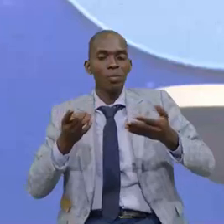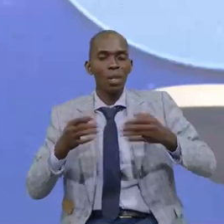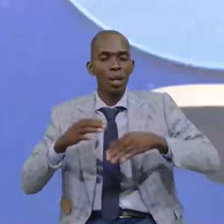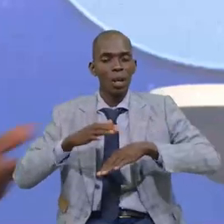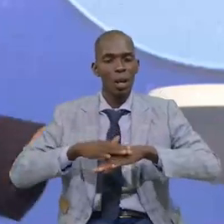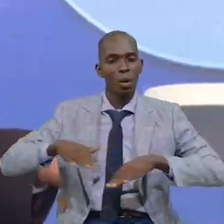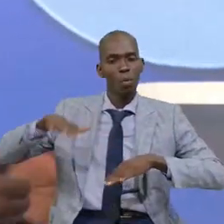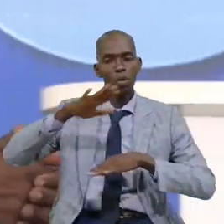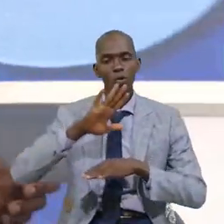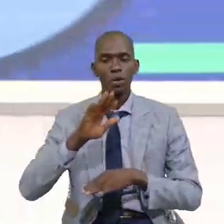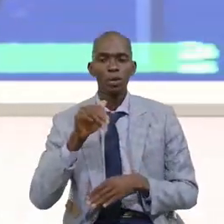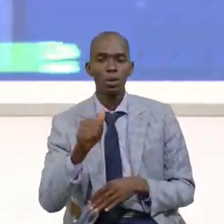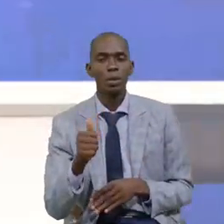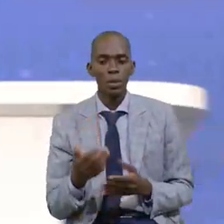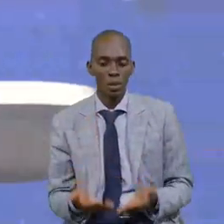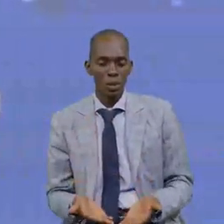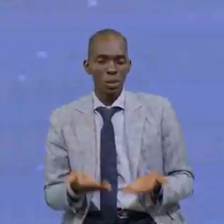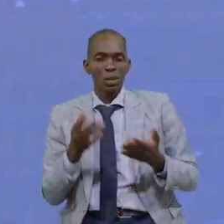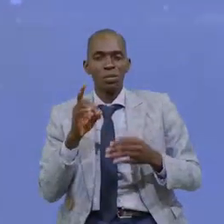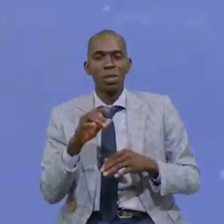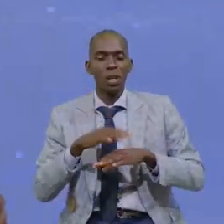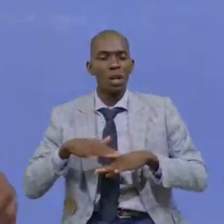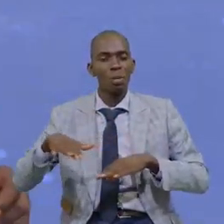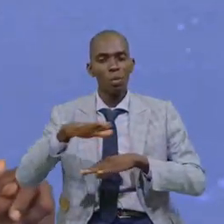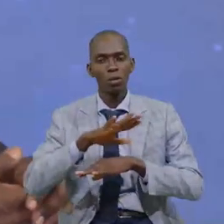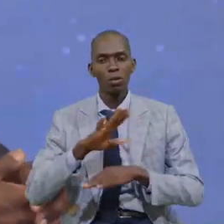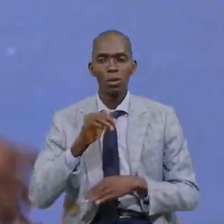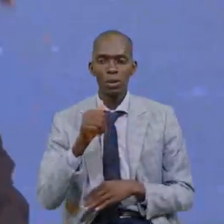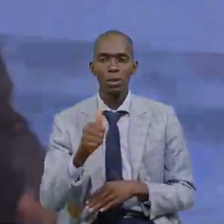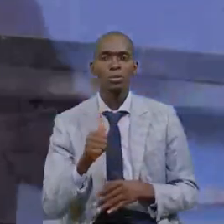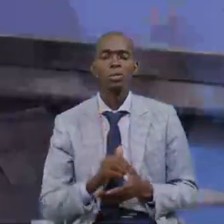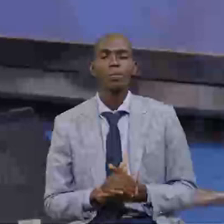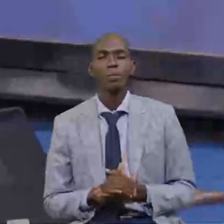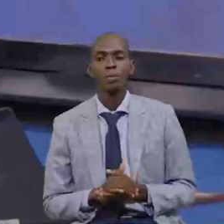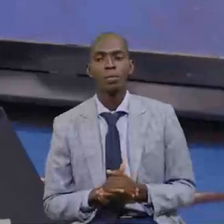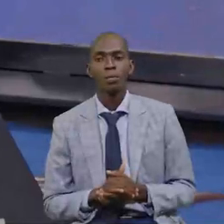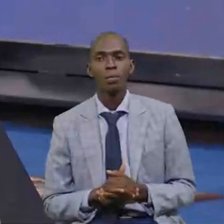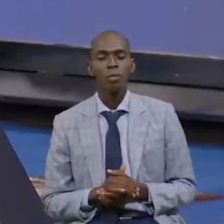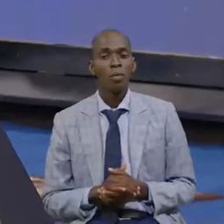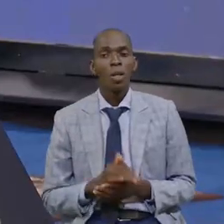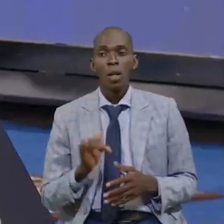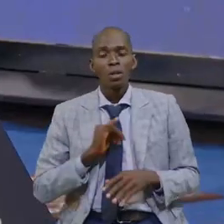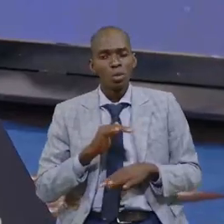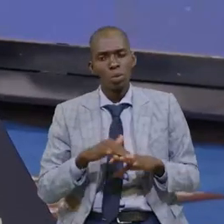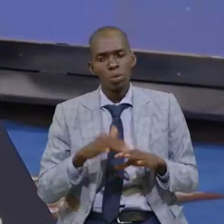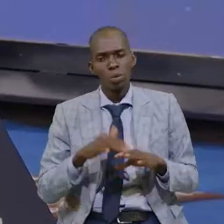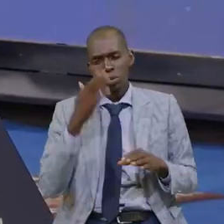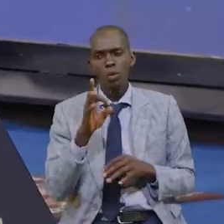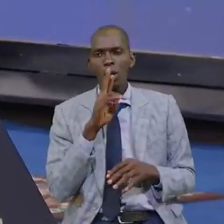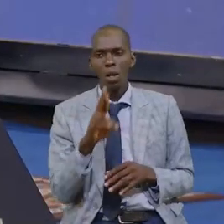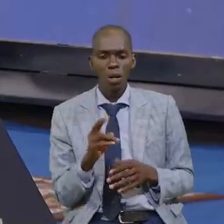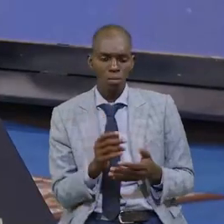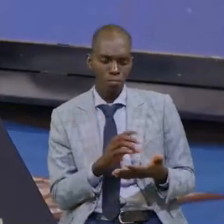élever au-dessus de soi-même. Élever au-dessus de soi-même. Je ne sais pas. Si